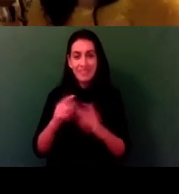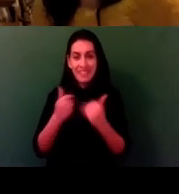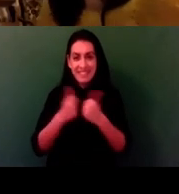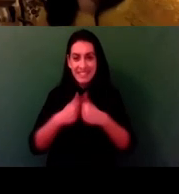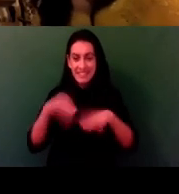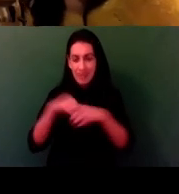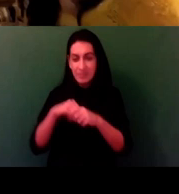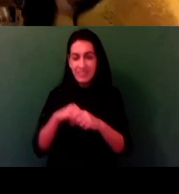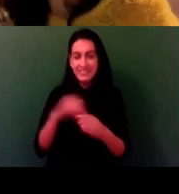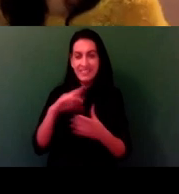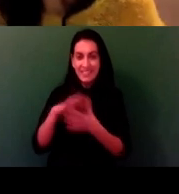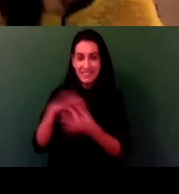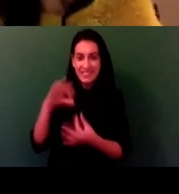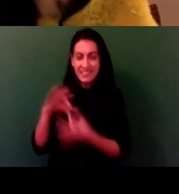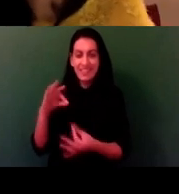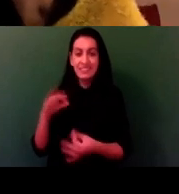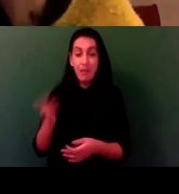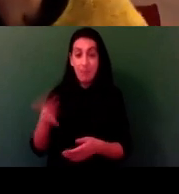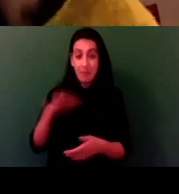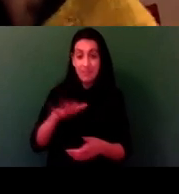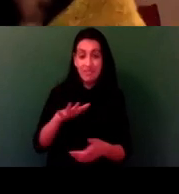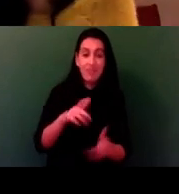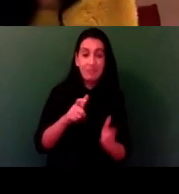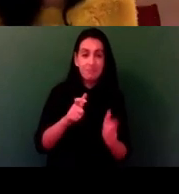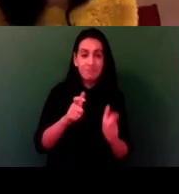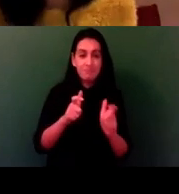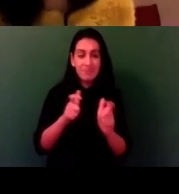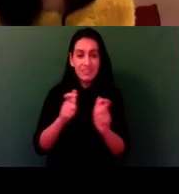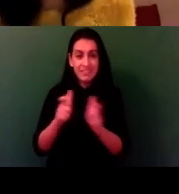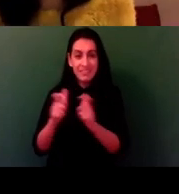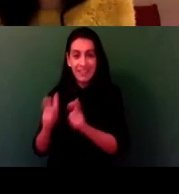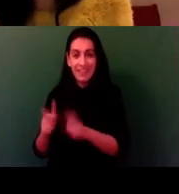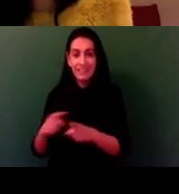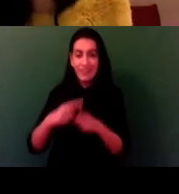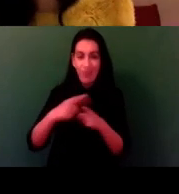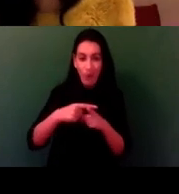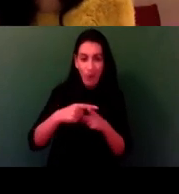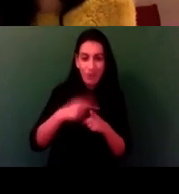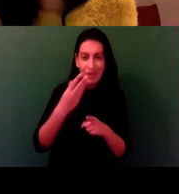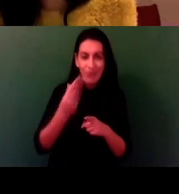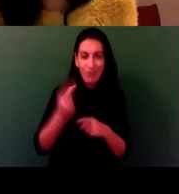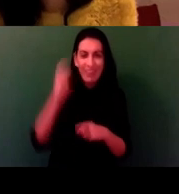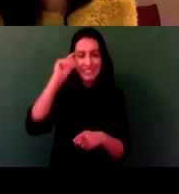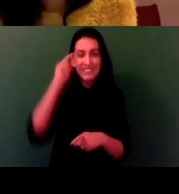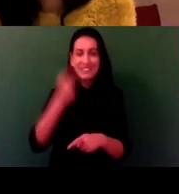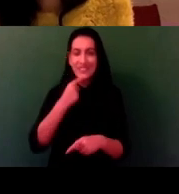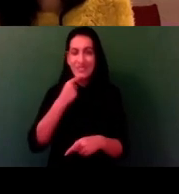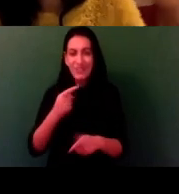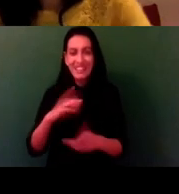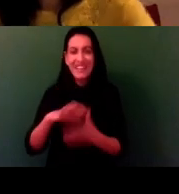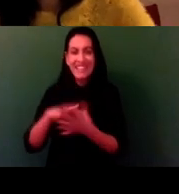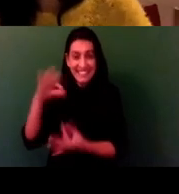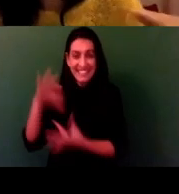ya da ülke dışında da birçok render'da ortak olan teyzeler, amcalar, hani böyle gündelik konuşmada da